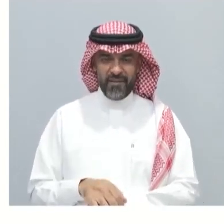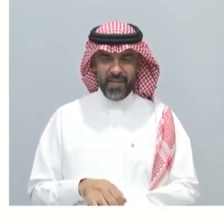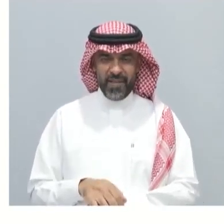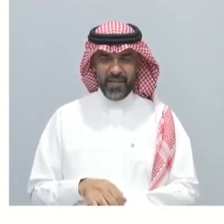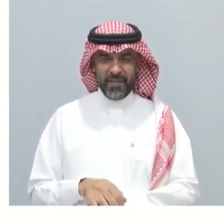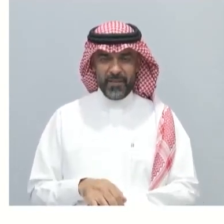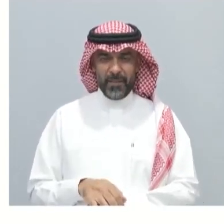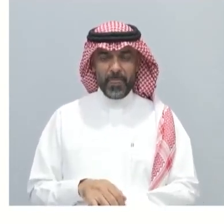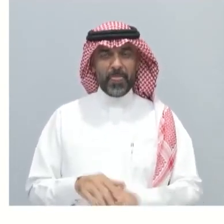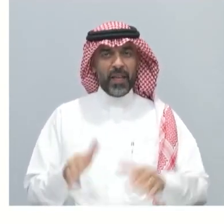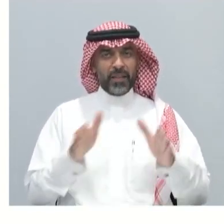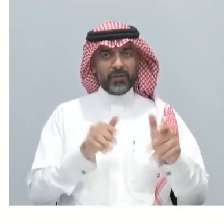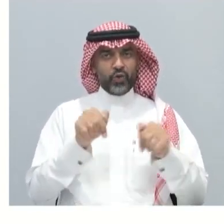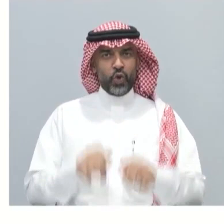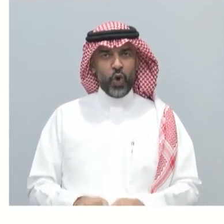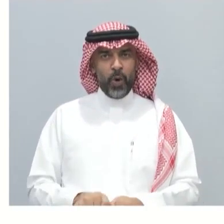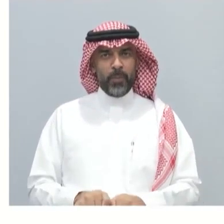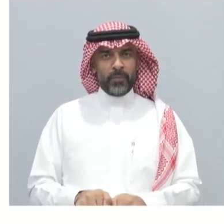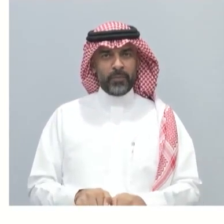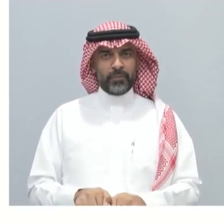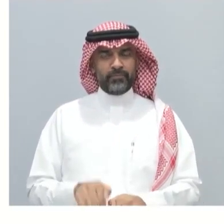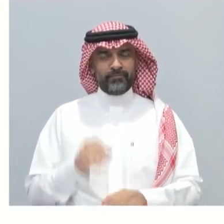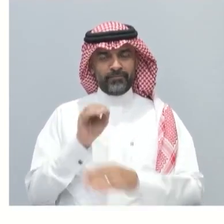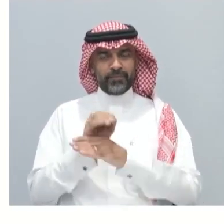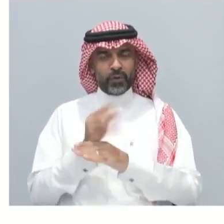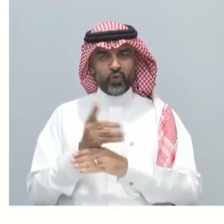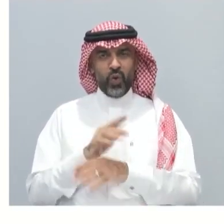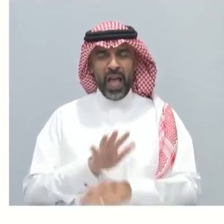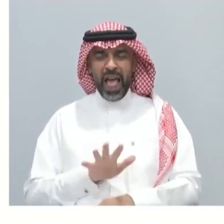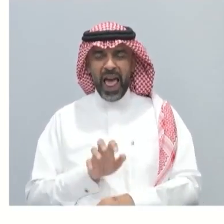الالف هنا ايضا نتحدث عن العناكب